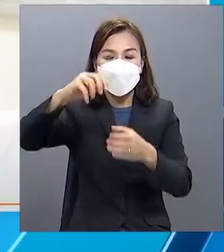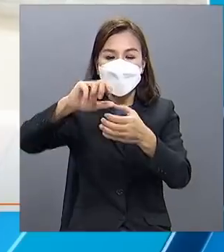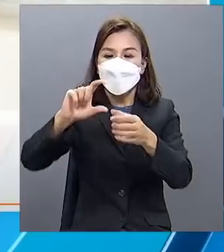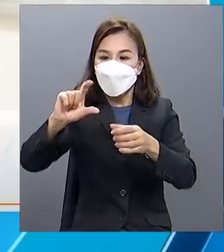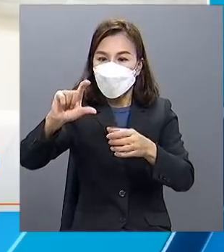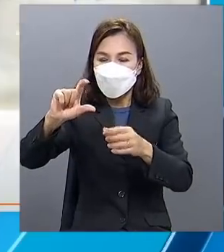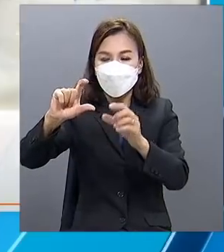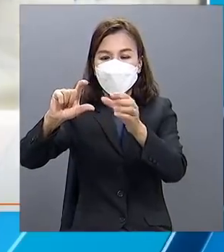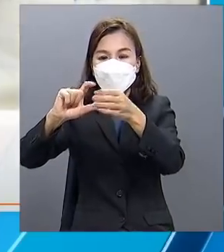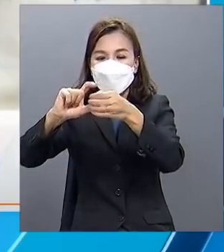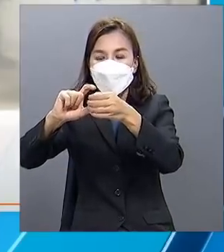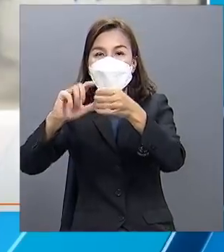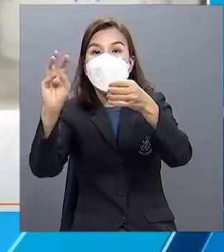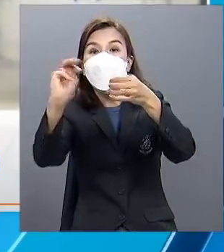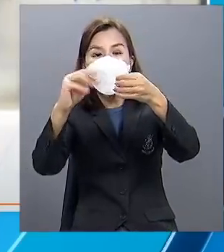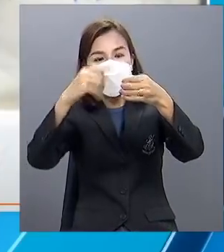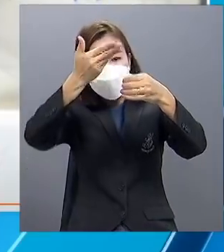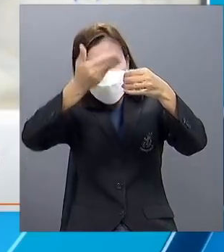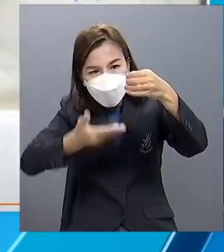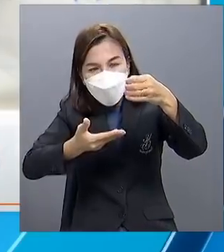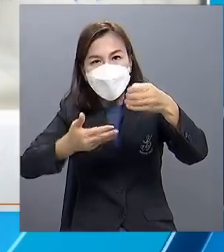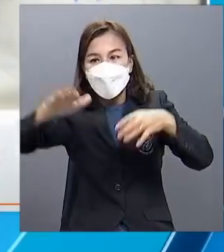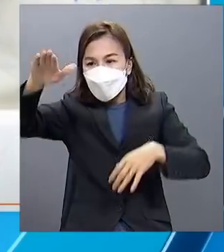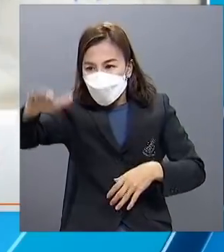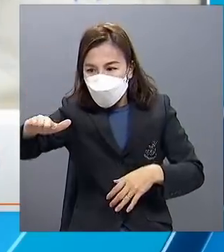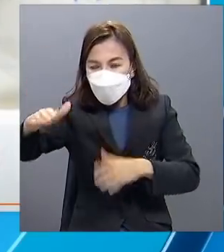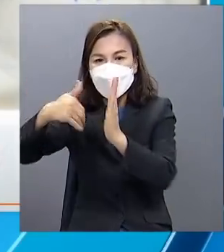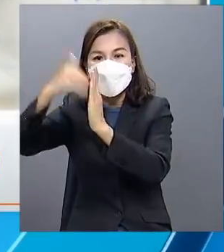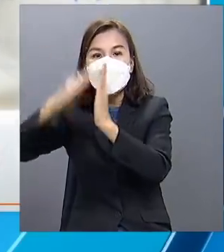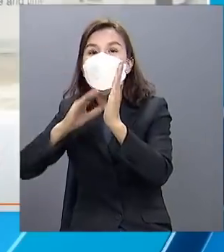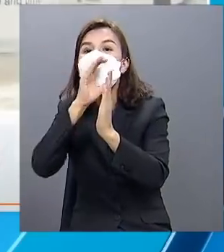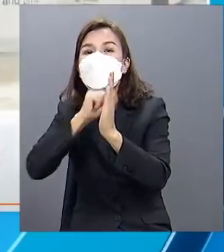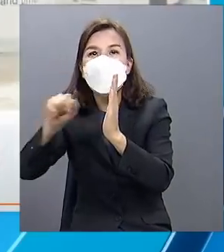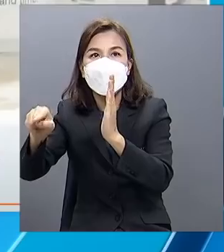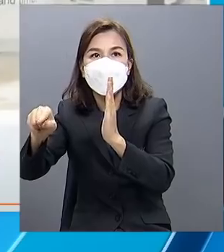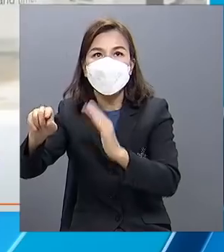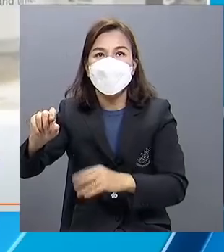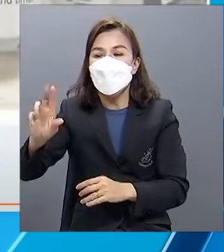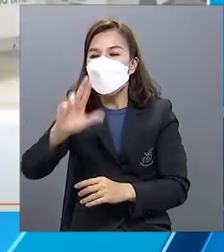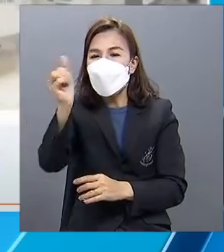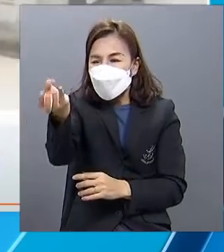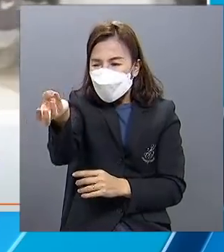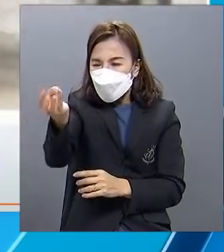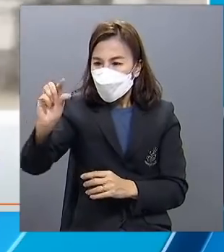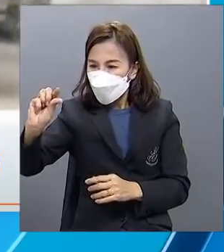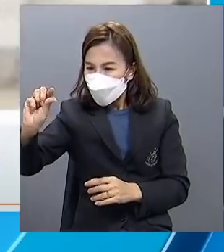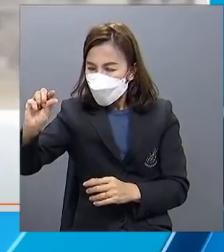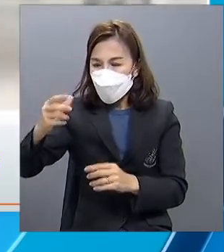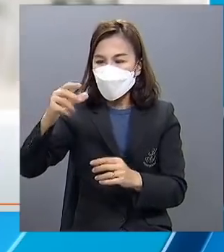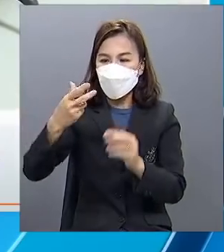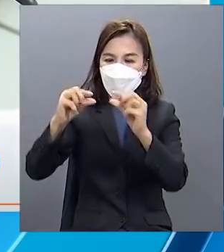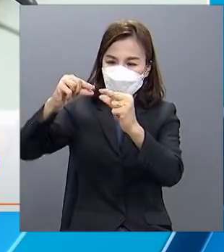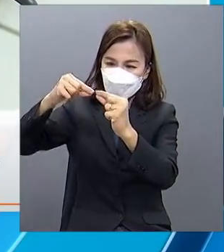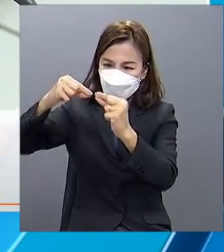ตอนนี้ของเด็กน้อยทำเป็นฝาสีส้มสีสวยทีเดียวแล้วก็ขนาดการใช้น้อยกว่าผู้ใหญ่ครับเราใช้วัคซีนในเด็ก